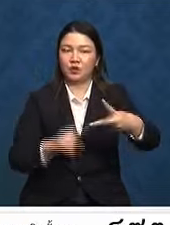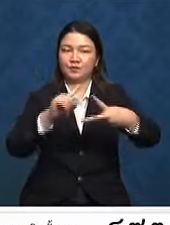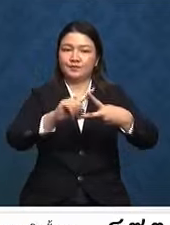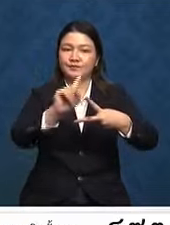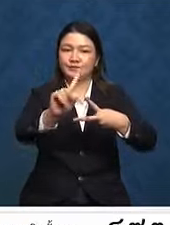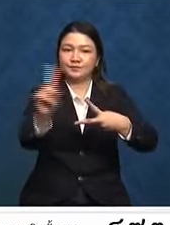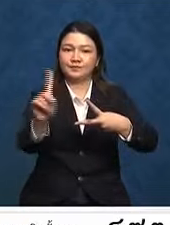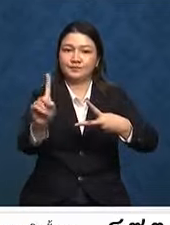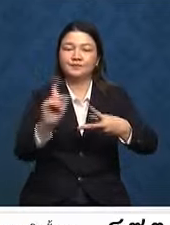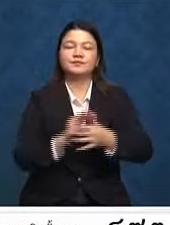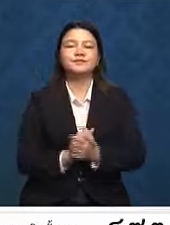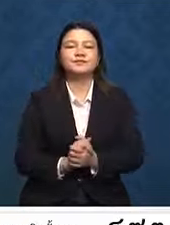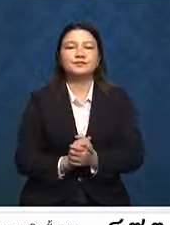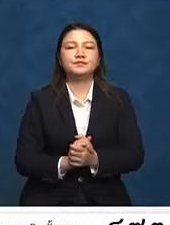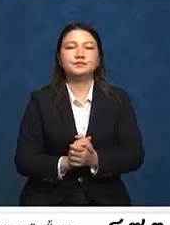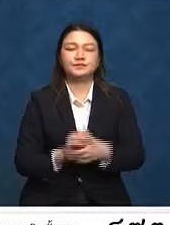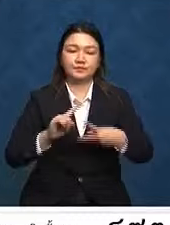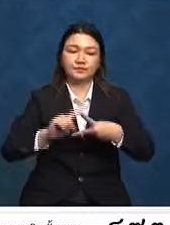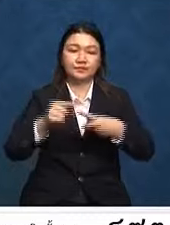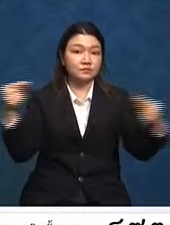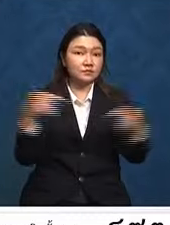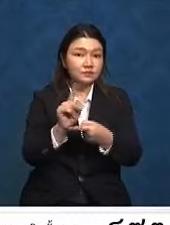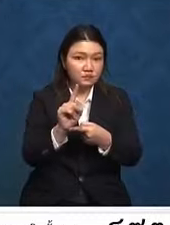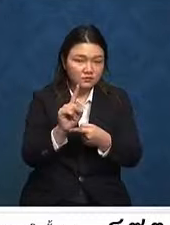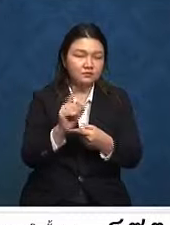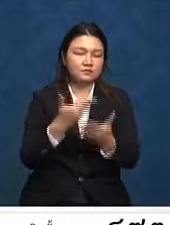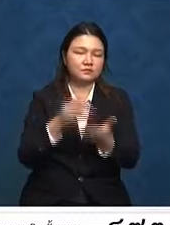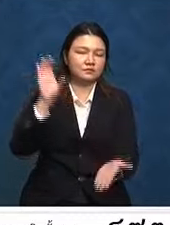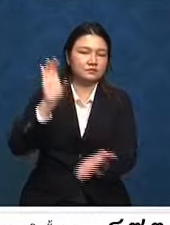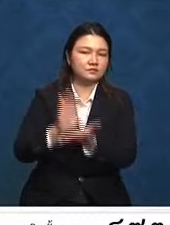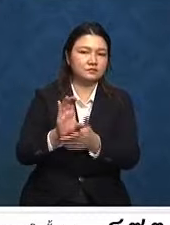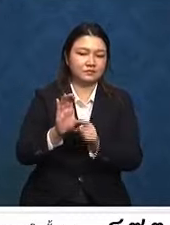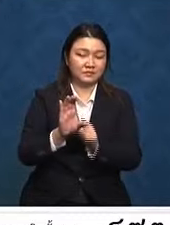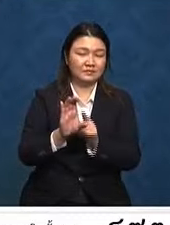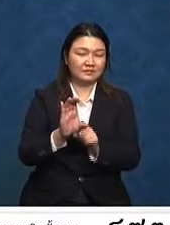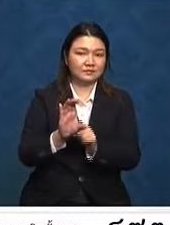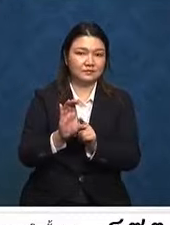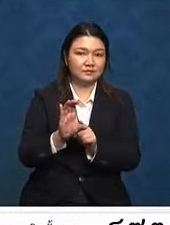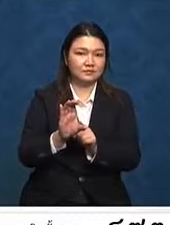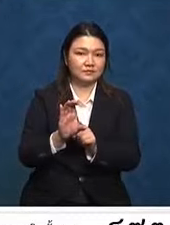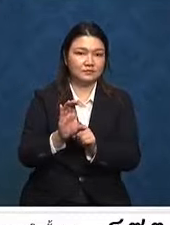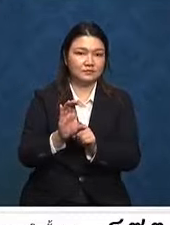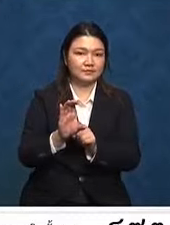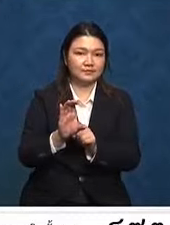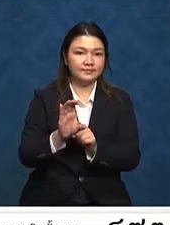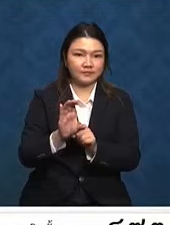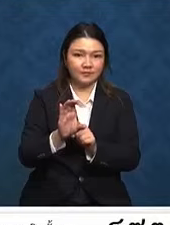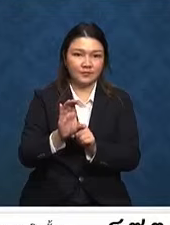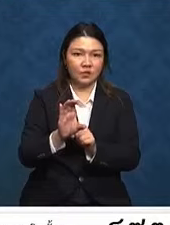อันนี้อยู่ในมาตรา4ซึ่งก็มีคนพูดหลายคนนะคราวนี้ก็ต้องบอกผมเป็นกรรมาธิการเสียงข้างน้